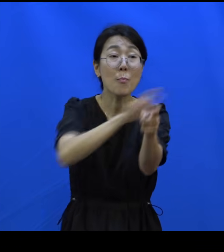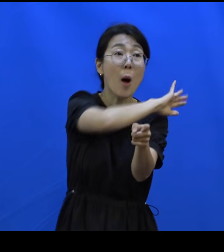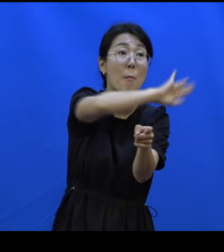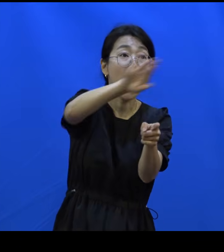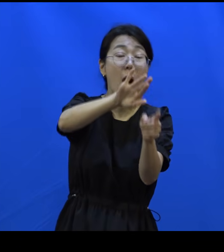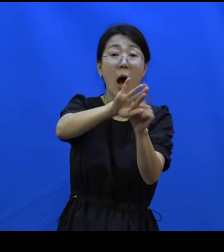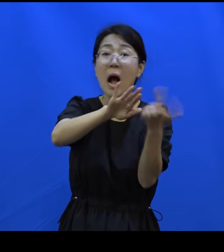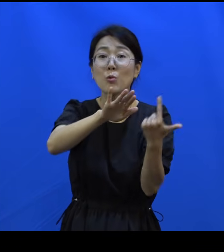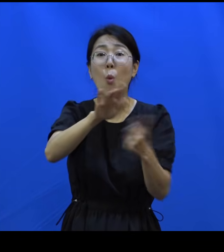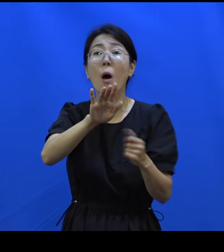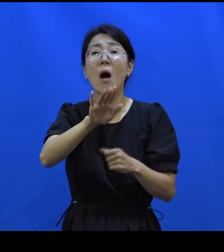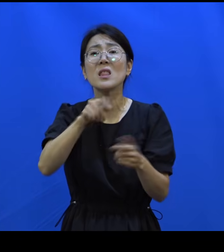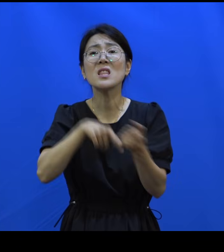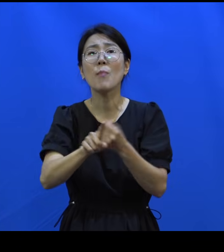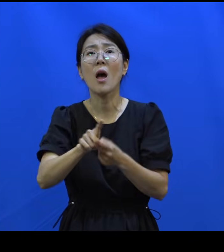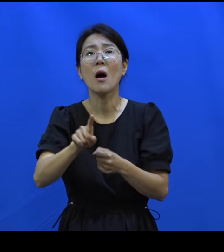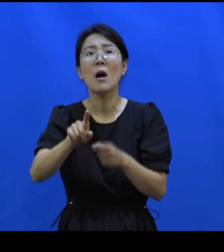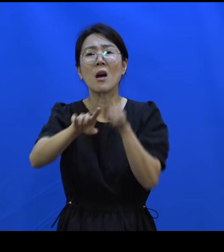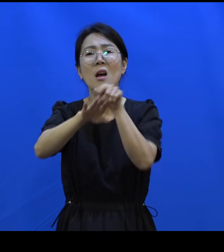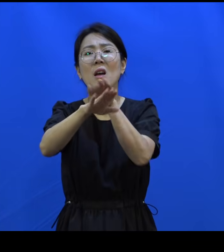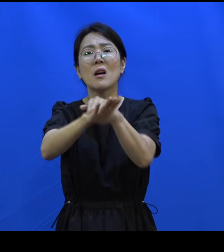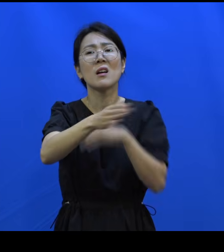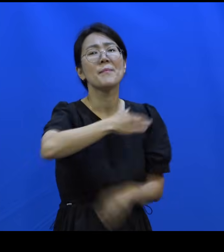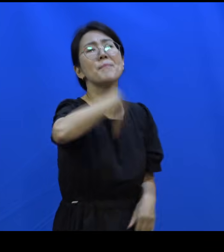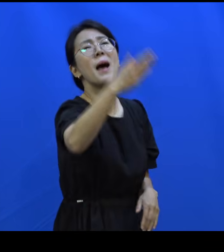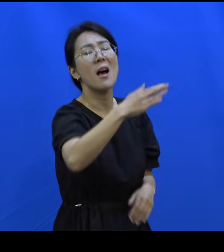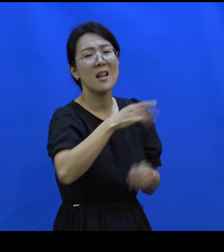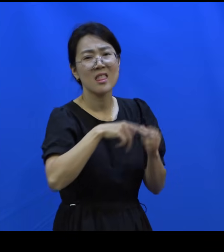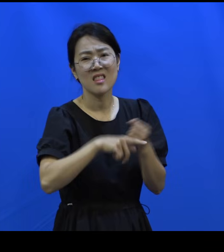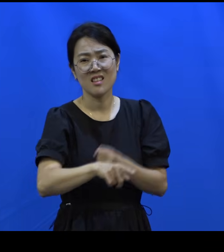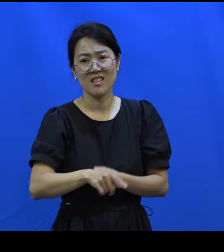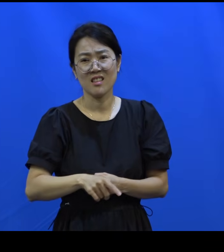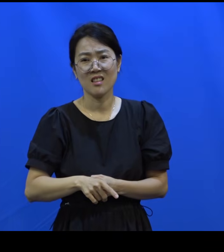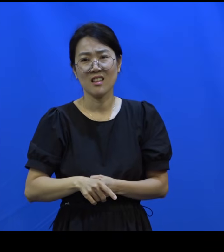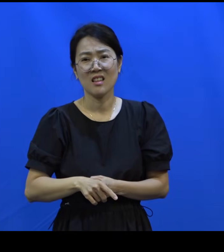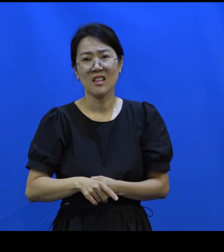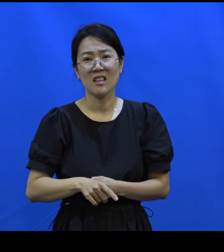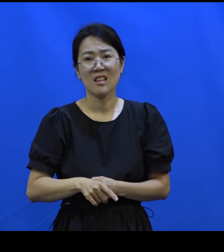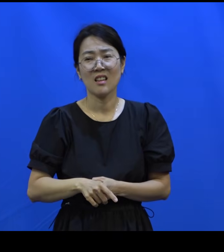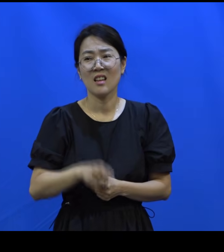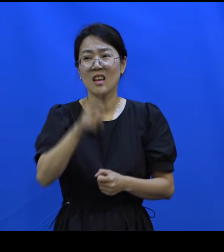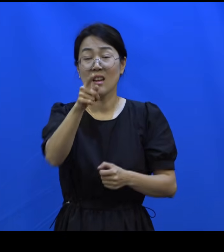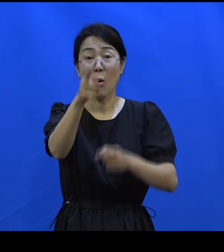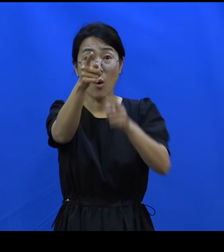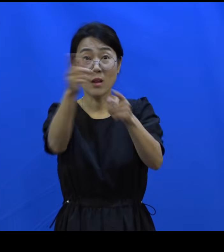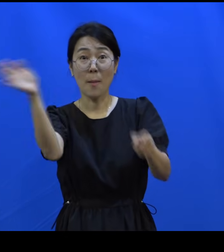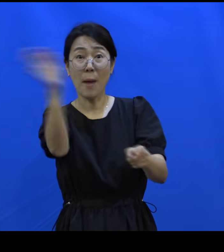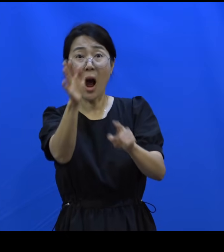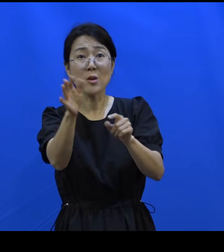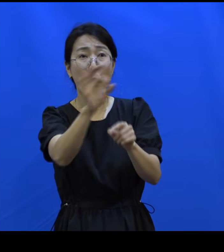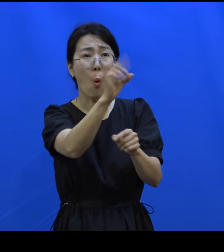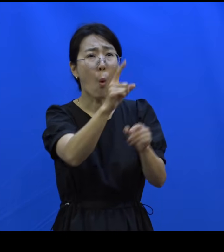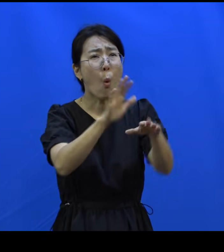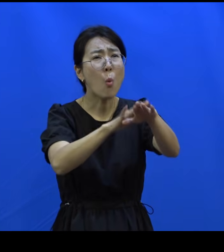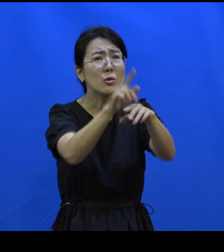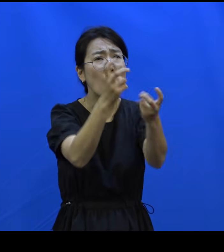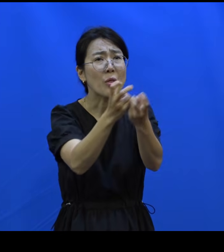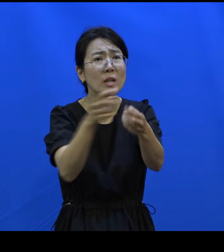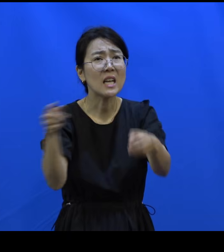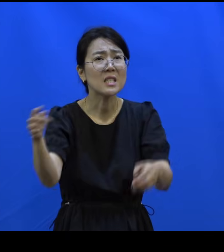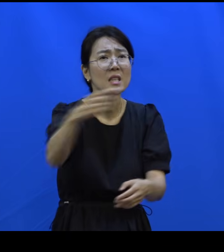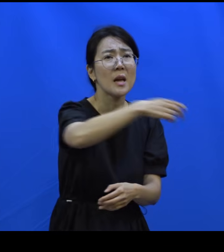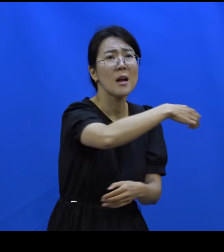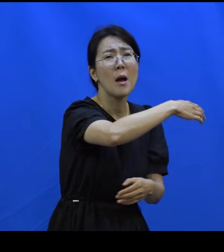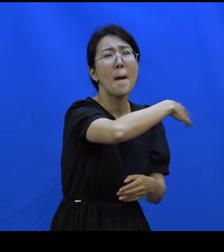이렇게 치는 게 아니고 이렇게 치는 거예요. 손등으로 치는 거예요. 오른손으로 해서 손등을 쳐서 사람